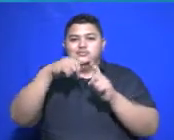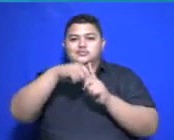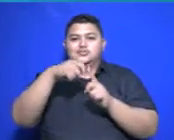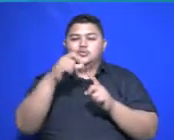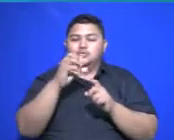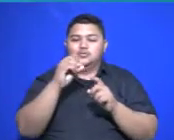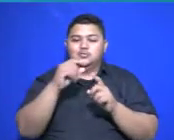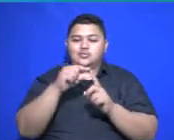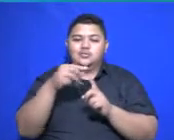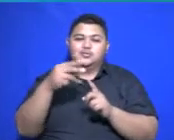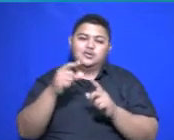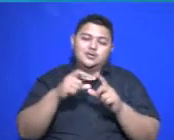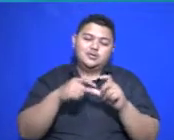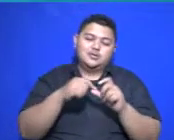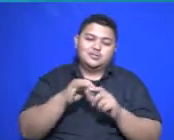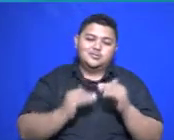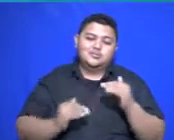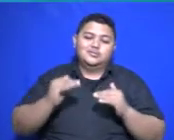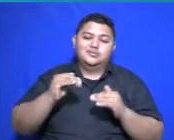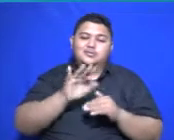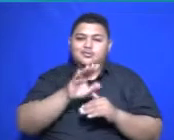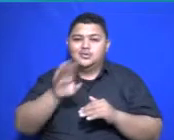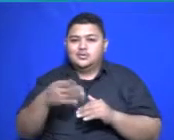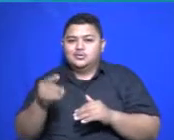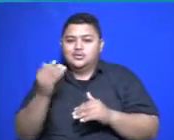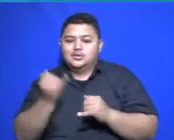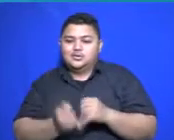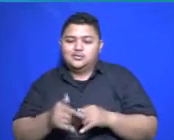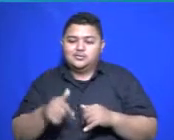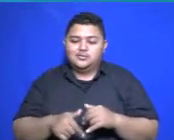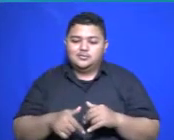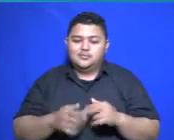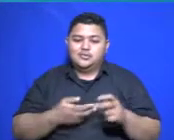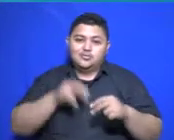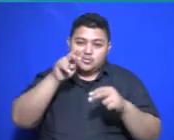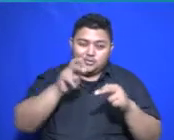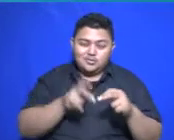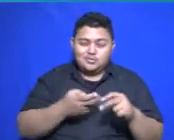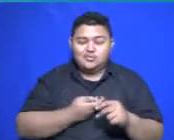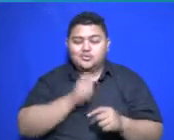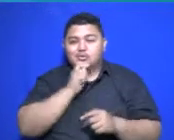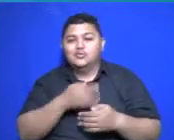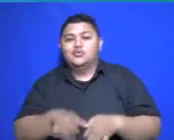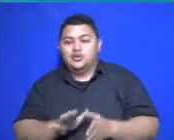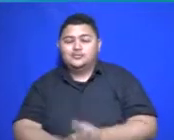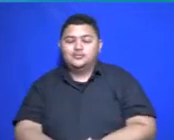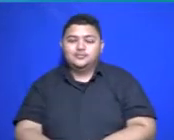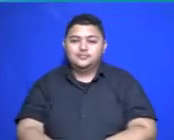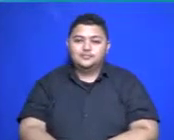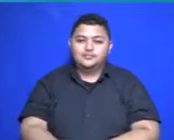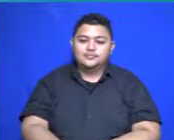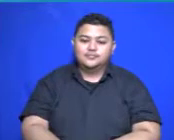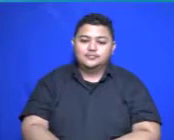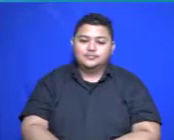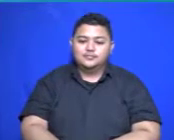kualitasnya juga makin meningkat khususnya dalam 4 tahun terakhir ini. Jadi untuk pendalaman nanti teman-teman media bisa bertanya lebih lanjut, dan kita